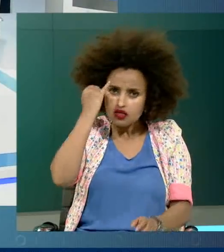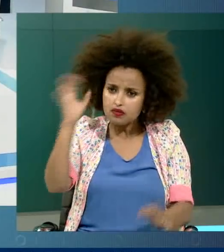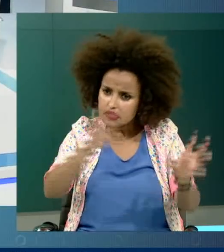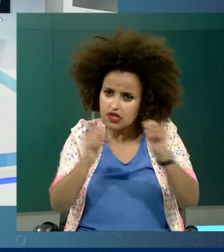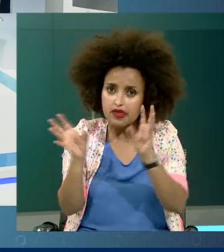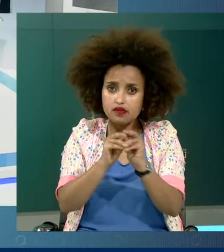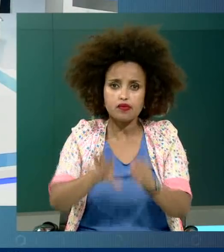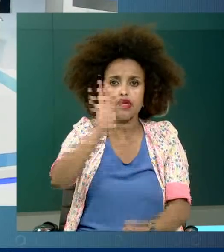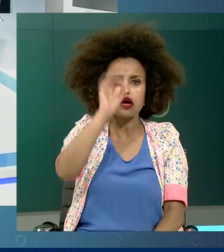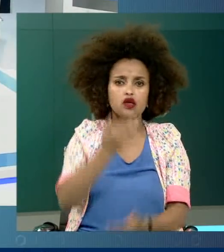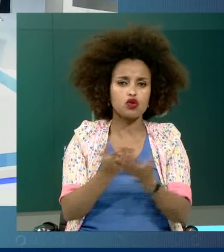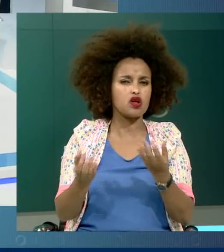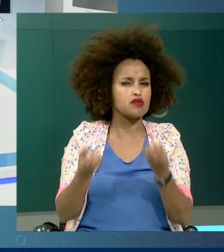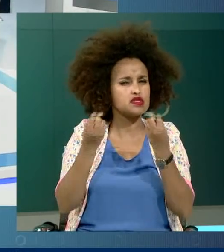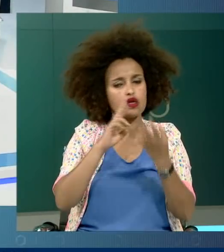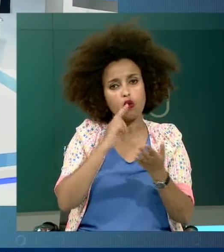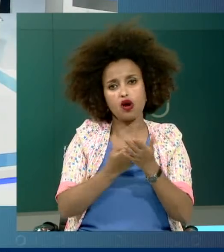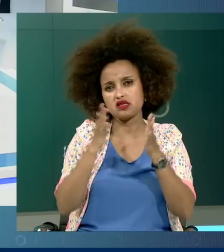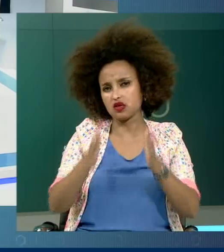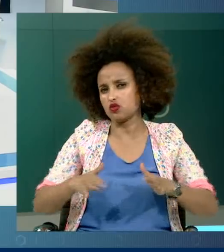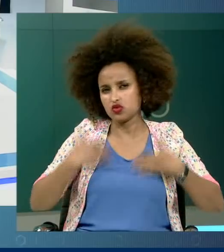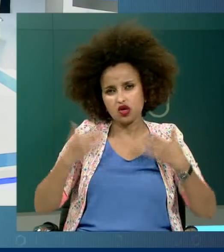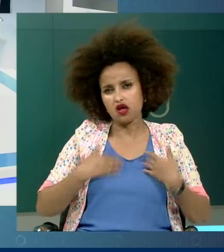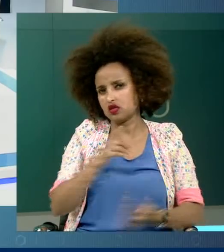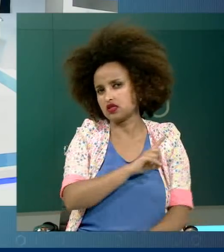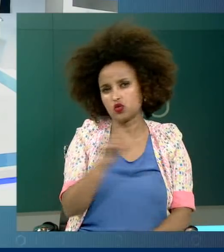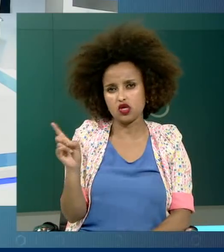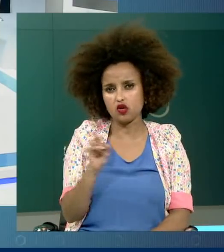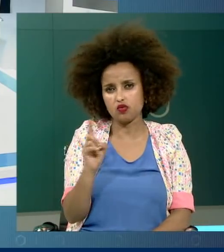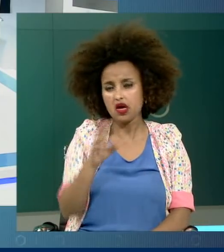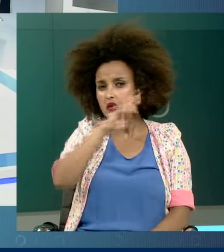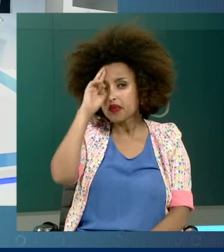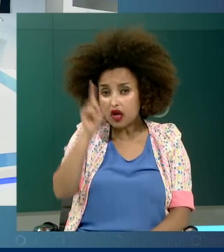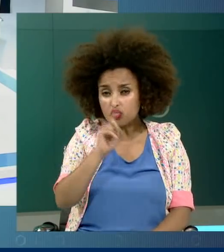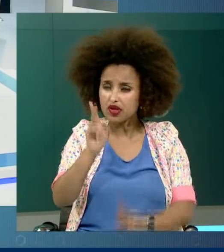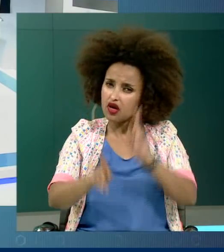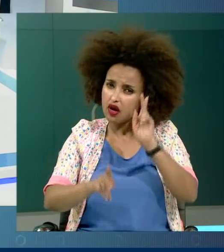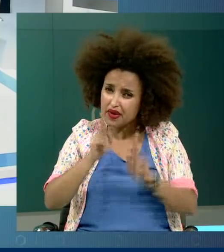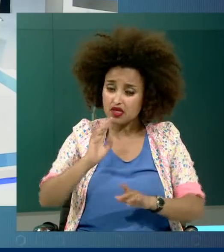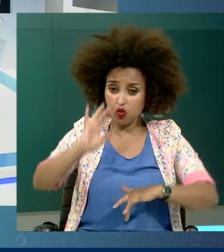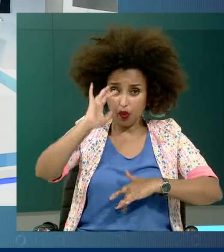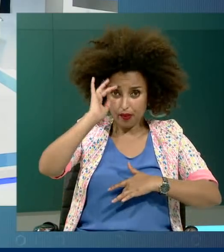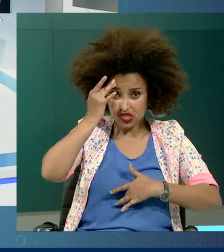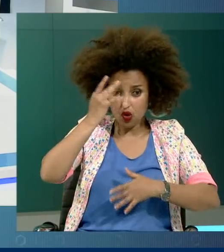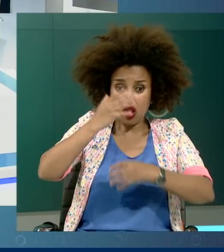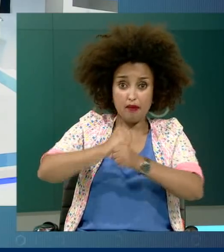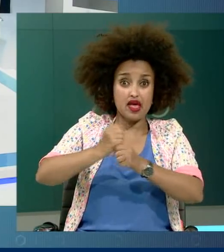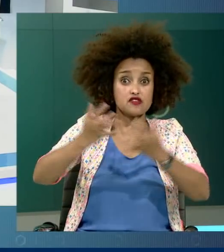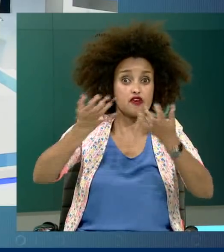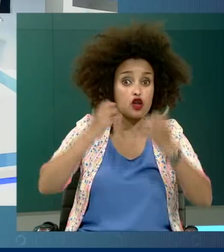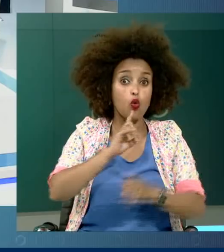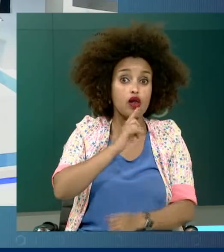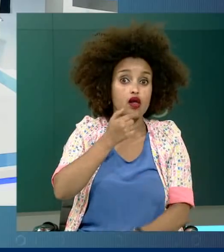ነገር አብዛኞቹ ጋዜጠኞቻችን ደስተኞች አይደለንም። ዲስቲንግዊሽ ያለው ነው ምንድነው? ህብረተሰቡ በሽታውን ለመያዝ ፈልጎ ነው ለማለት